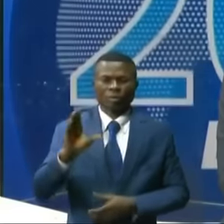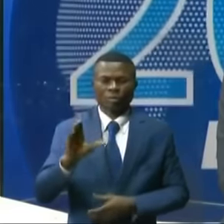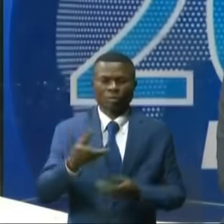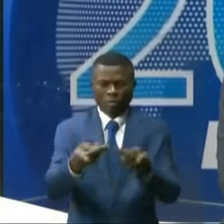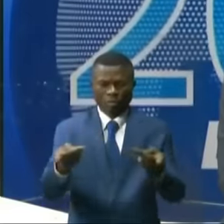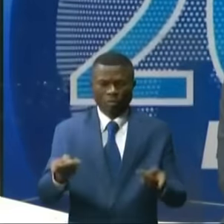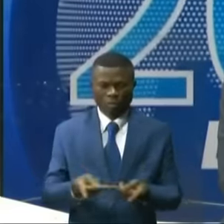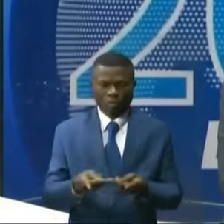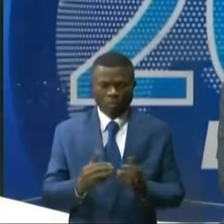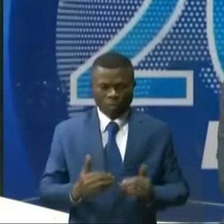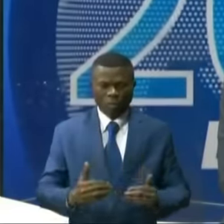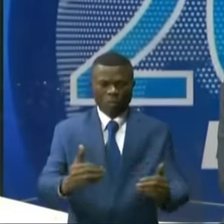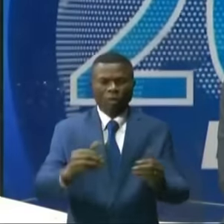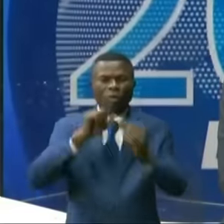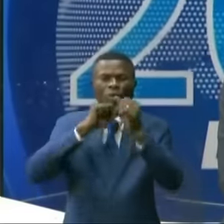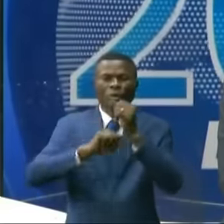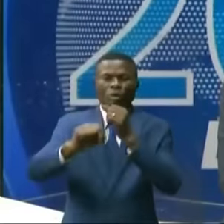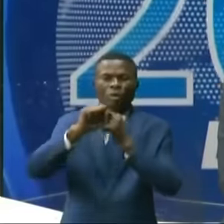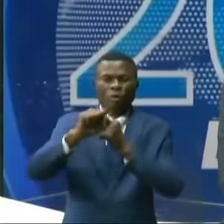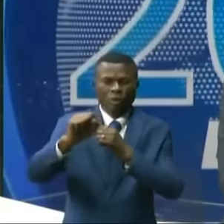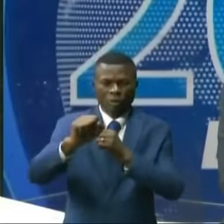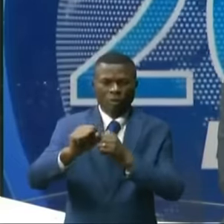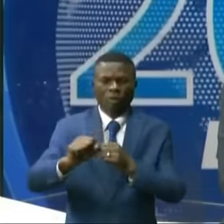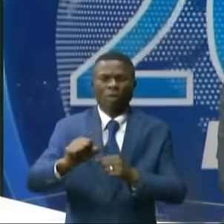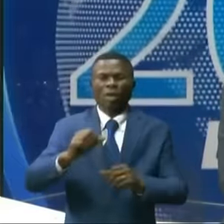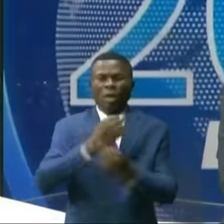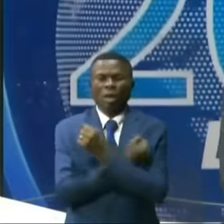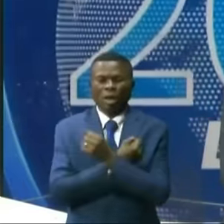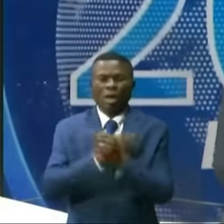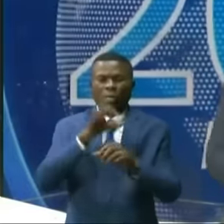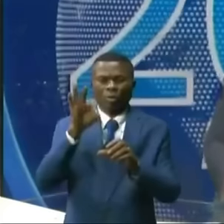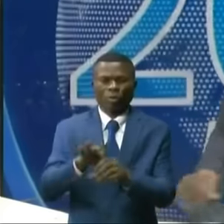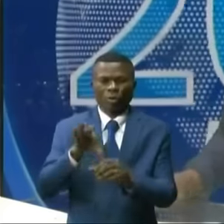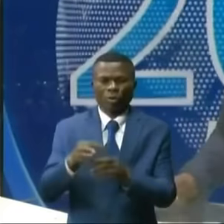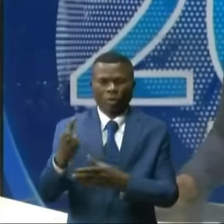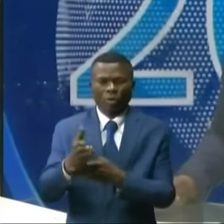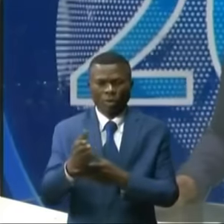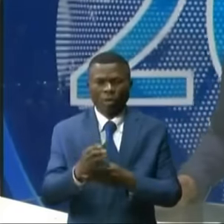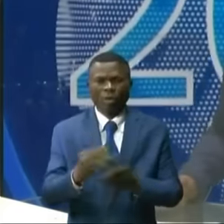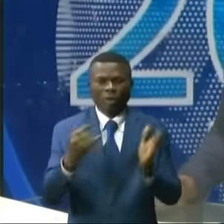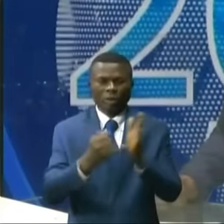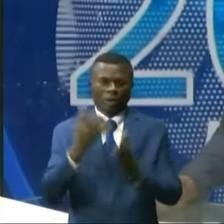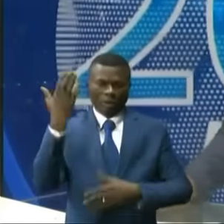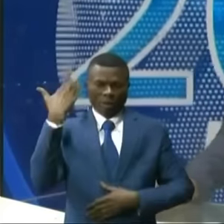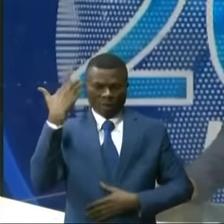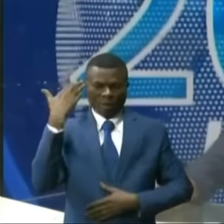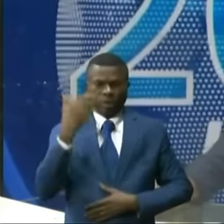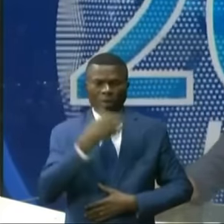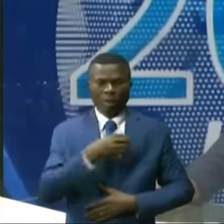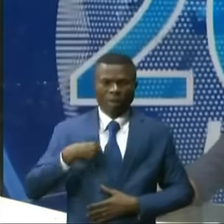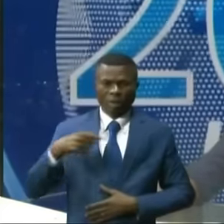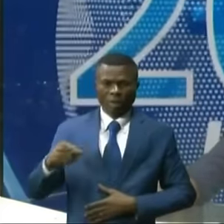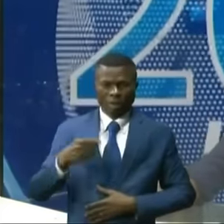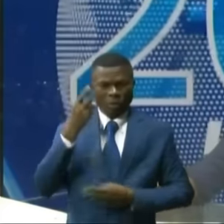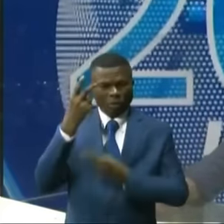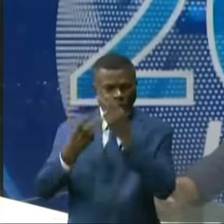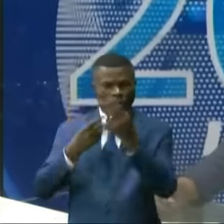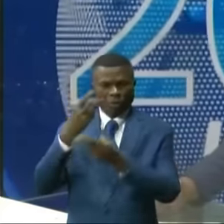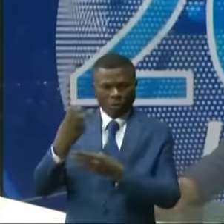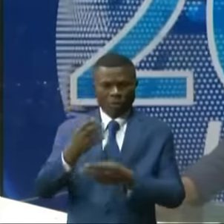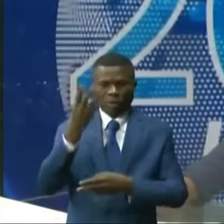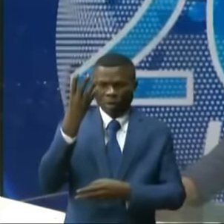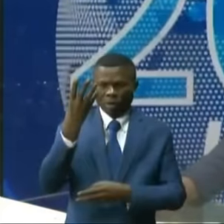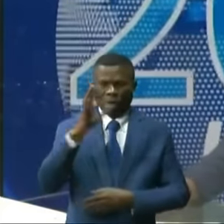terrain elle poursuit la campagne dénommée civisme électoral le weekend dernier elle a fait la tournée dans